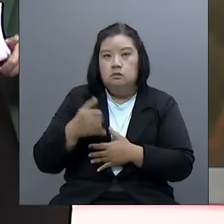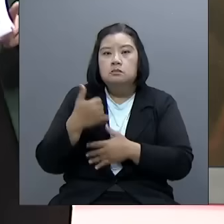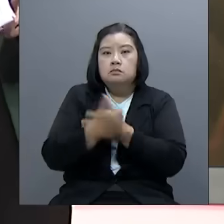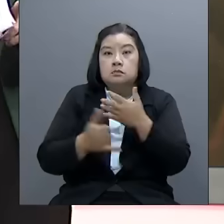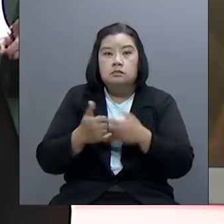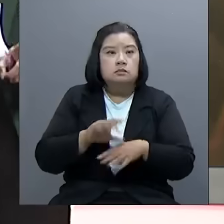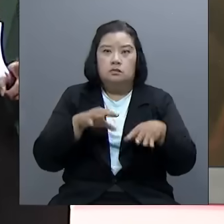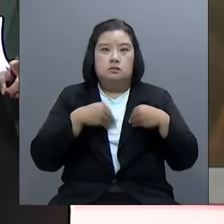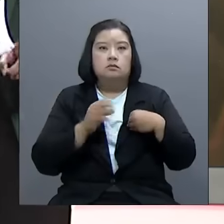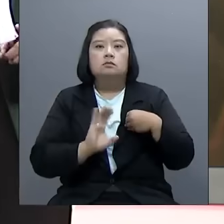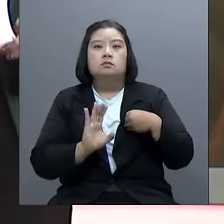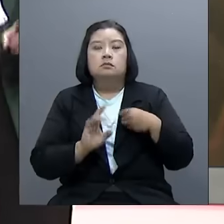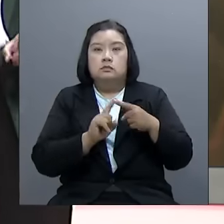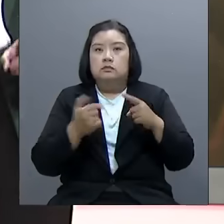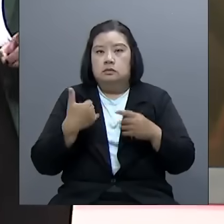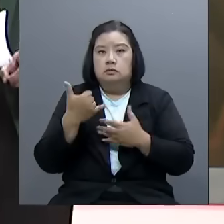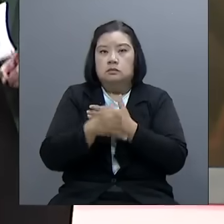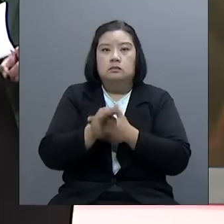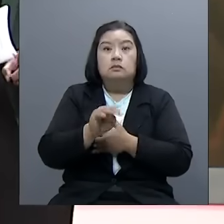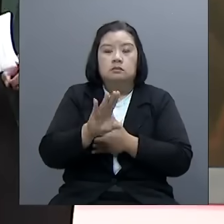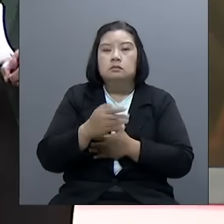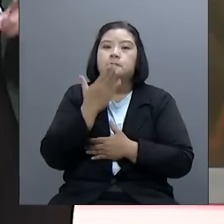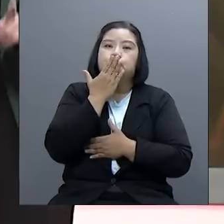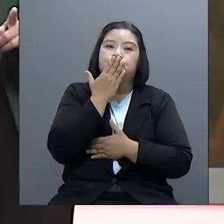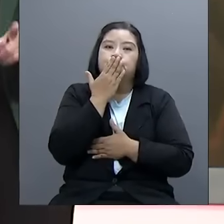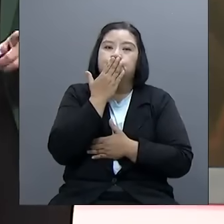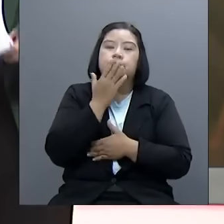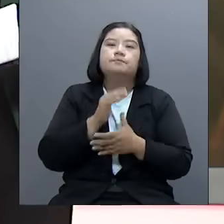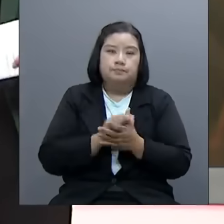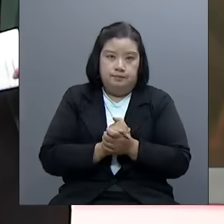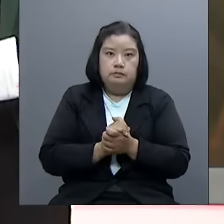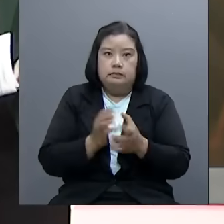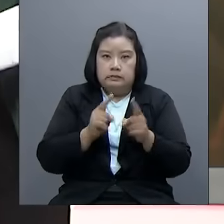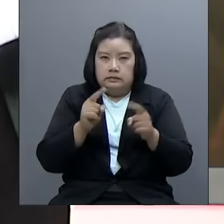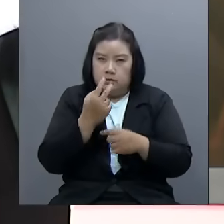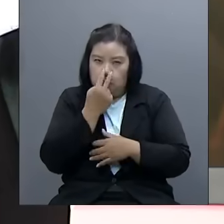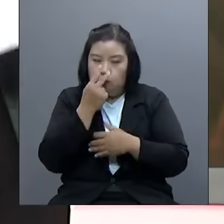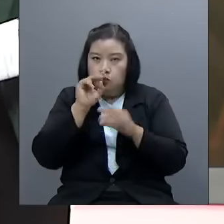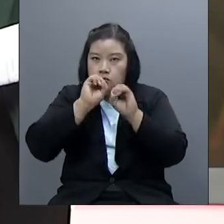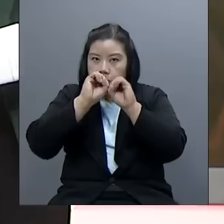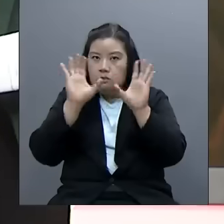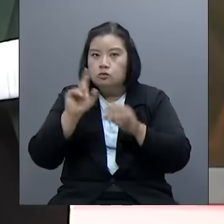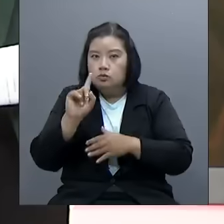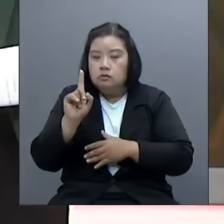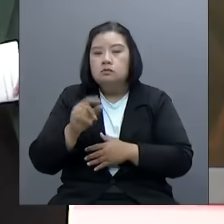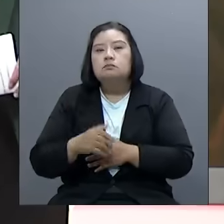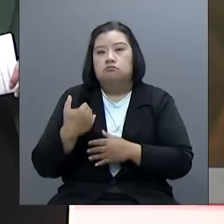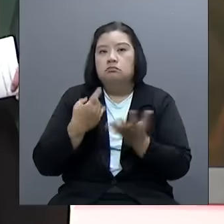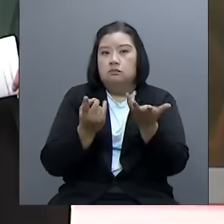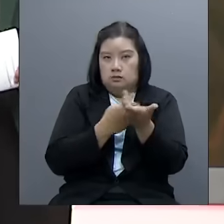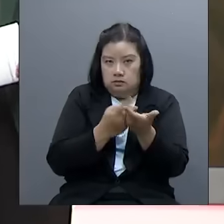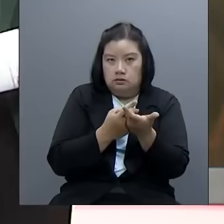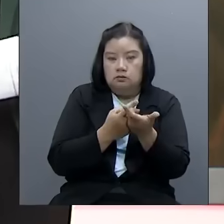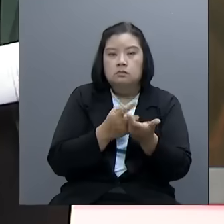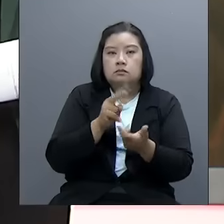มตินี้ขณะที่อีก 45ชาติงดออกเสียงนะคะแต่จุดที่น่าสนใจคุณผู้ชมก็คือผลการลงมติในจ